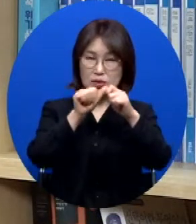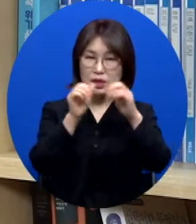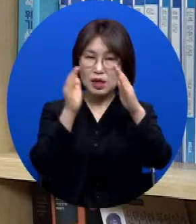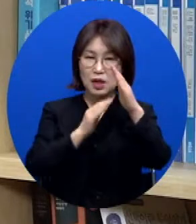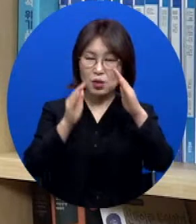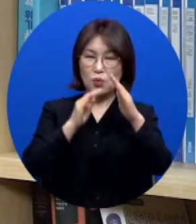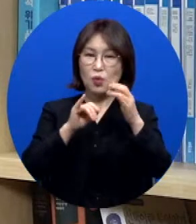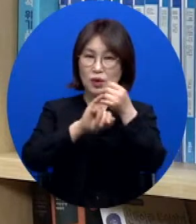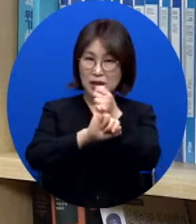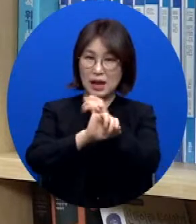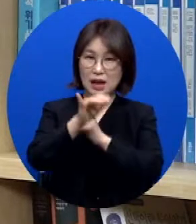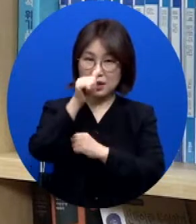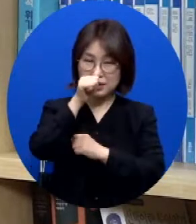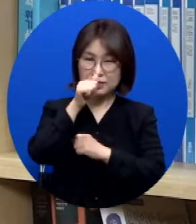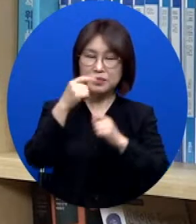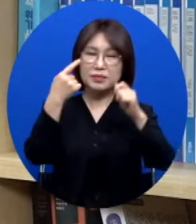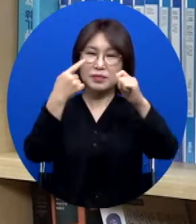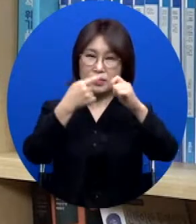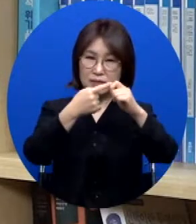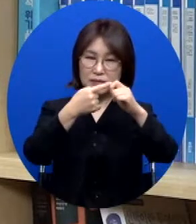내세웠습니다. 제일 첫 번째는